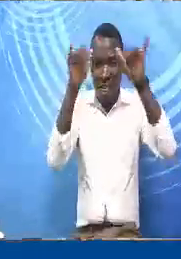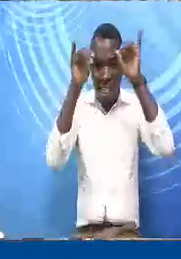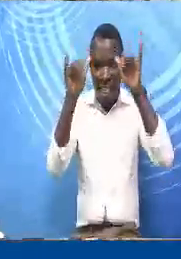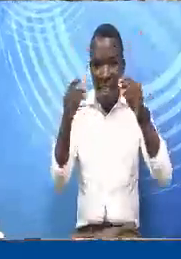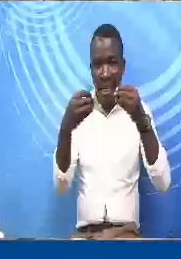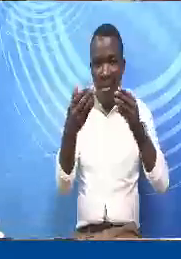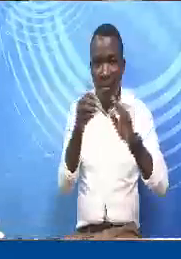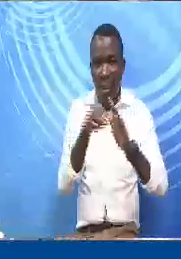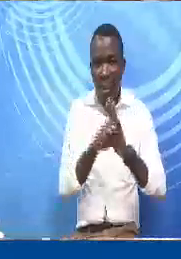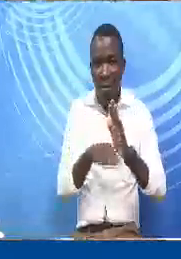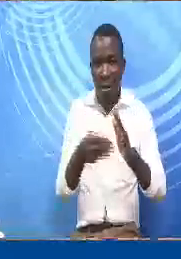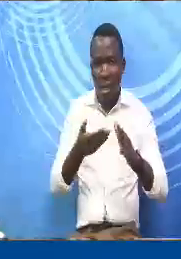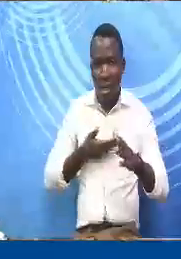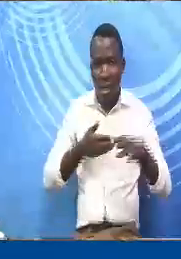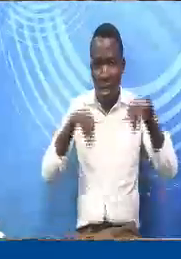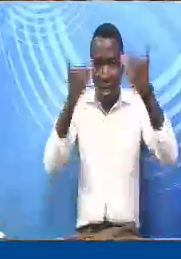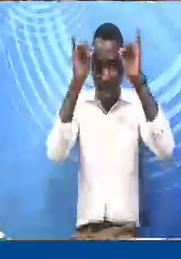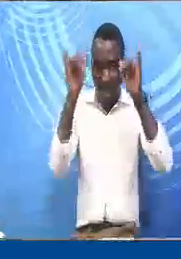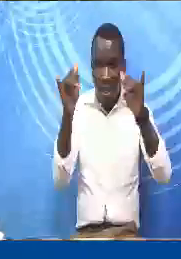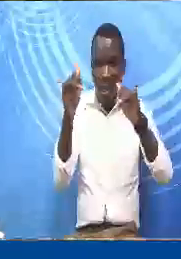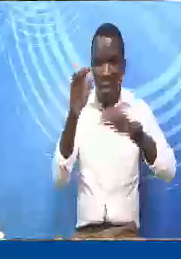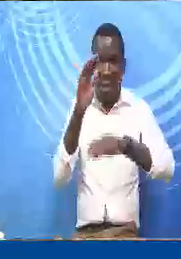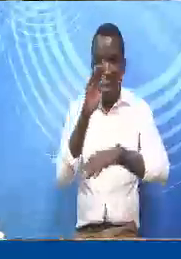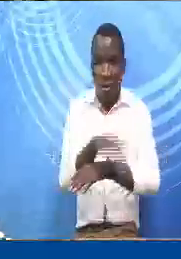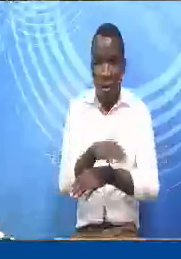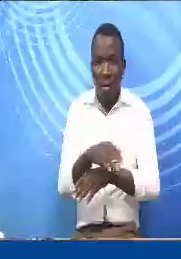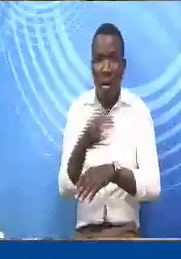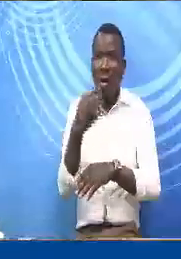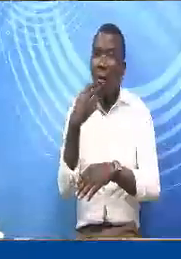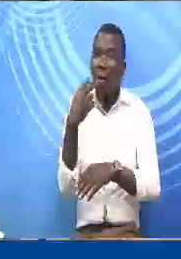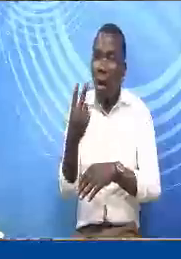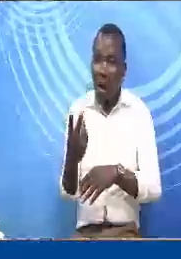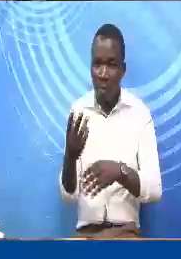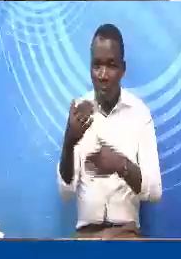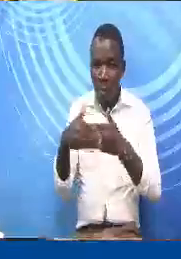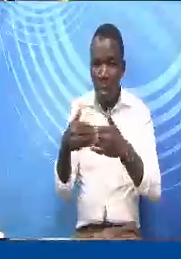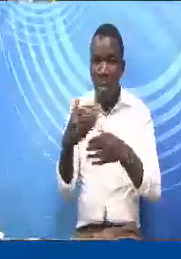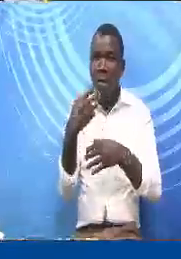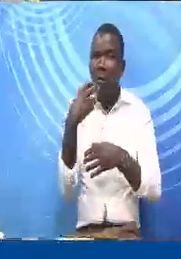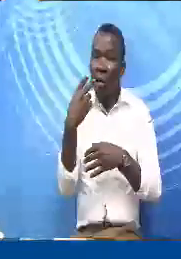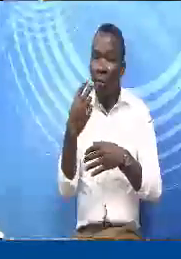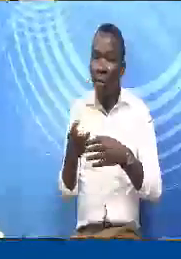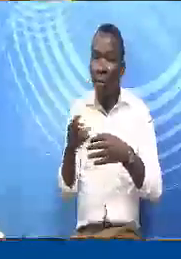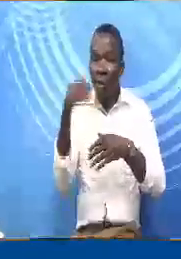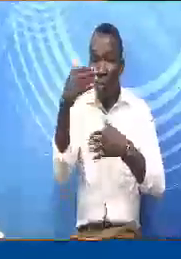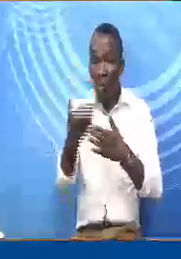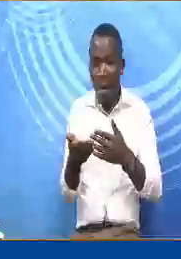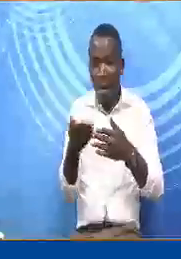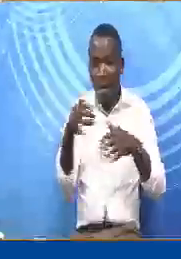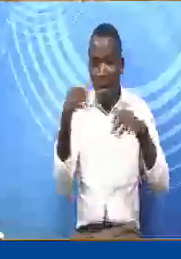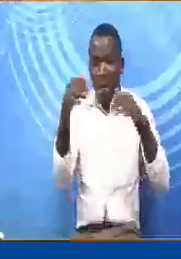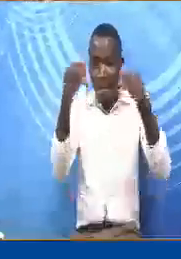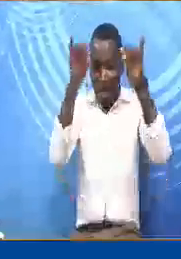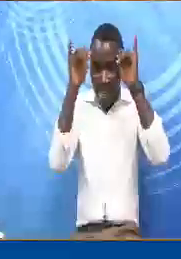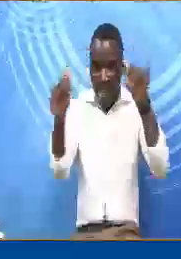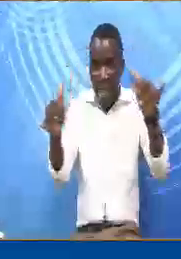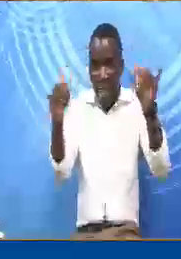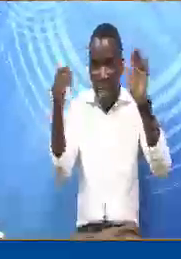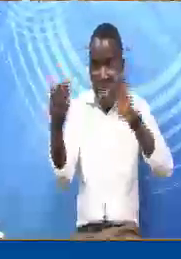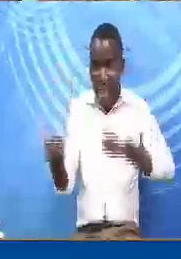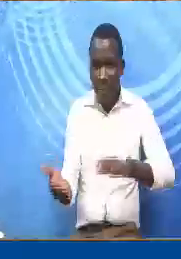ya gira inka ku mugoroba wo kuri uyu wa mbere bishyira kuri uyu wa kabiri ngo inka ikikubita hasi amarabira igahwera ubwo ngakimara kubona iyi nka